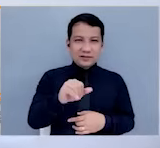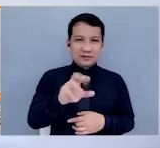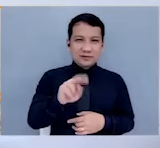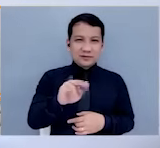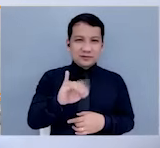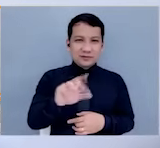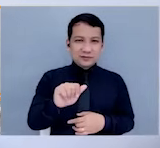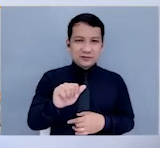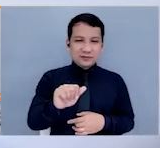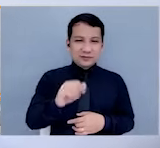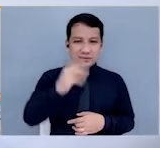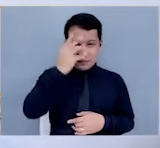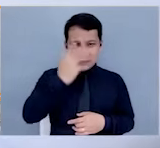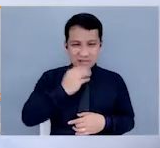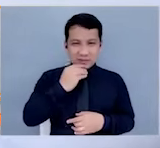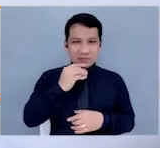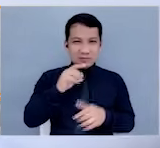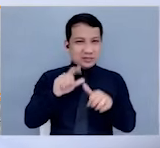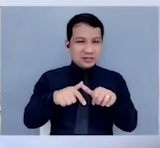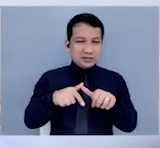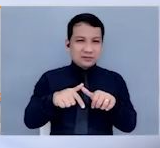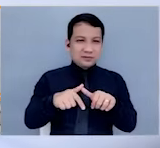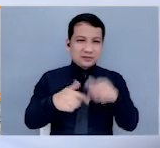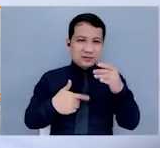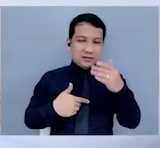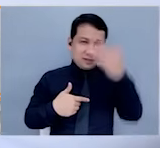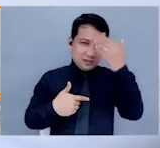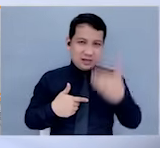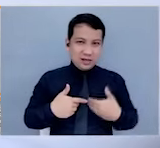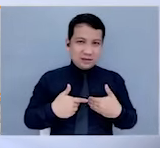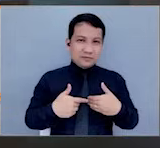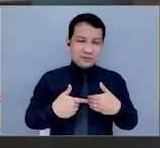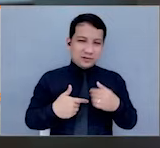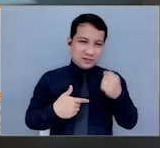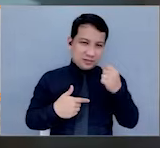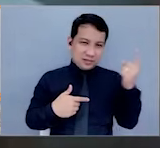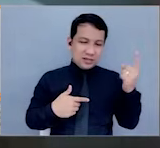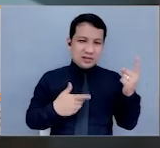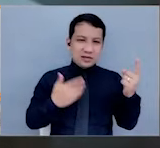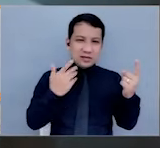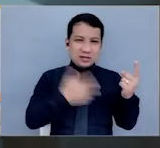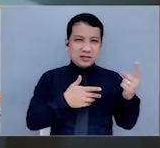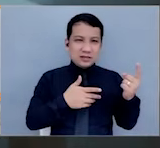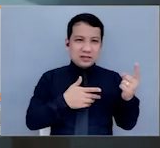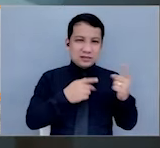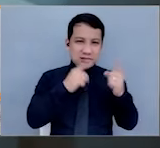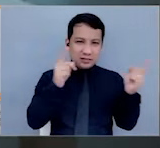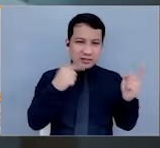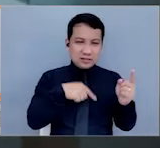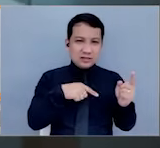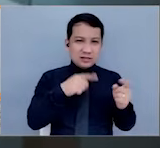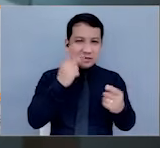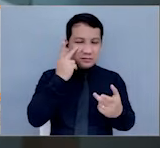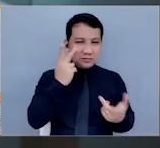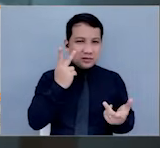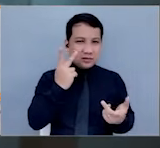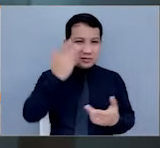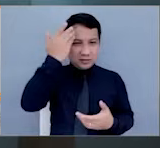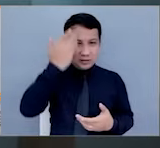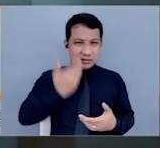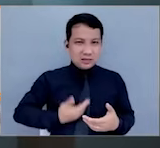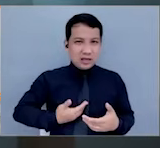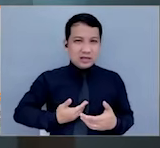sleep disorder kung saan half awake ang isang tao o yung parang naalimpungatan, yung tipong kalahating gising